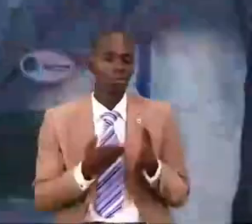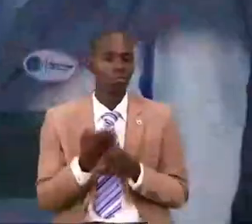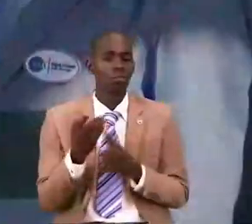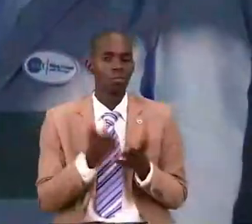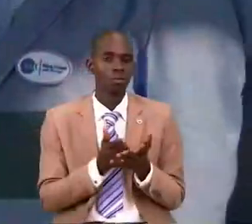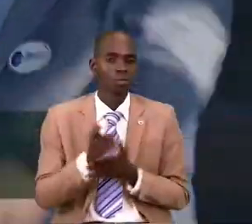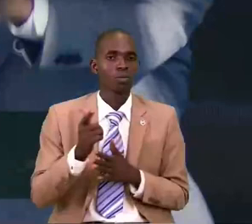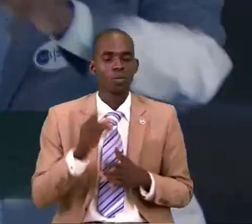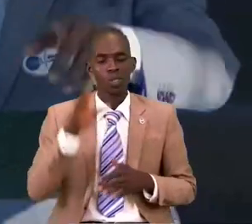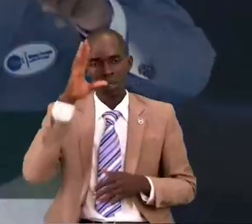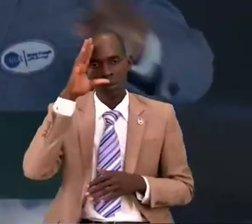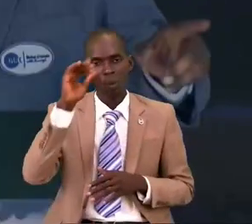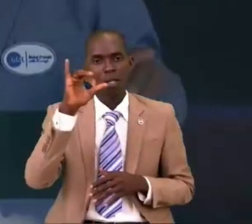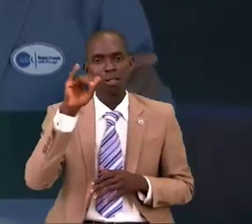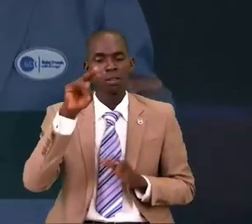Josué 1:9.